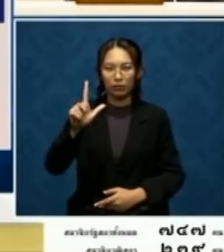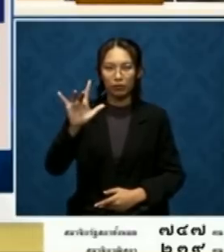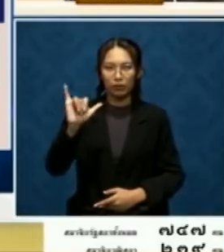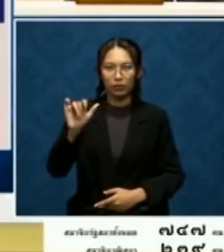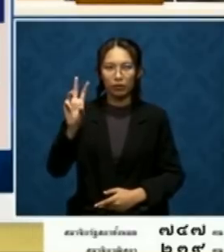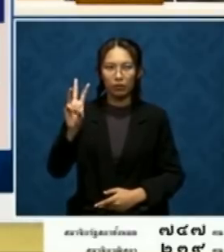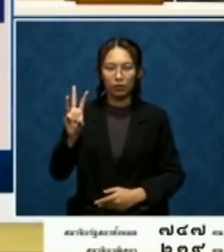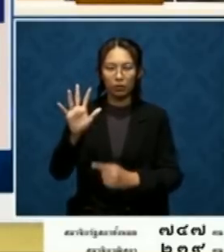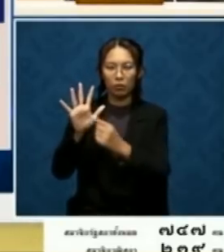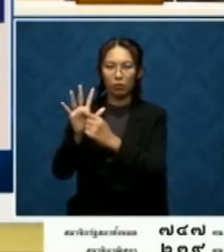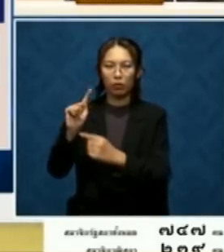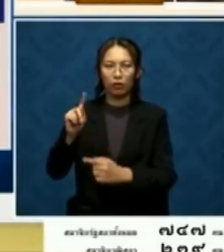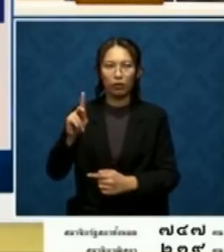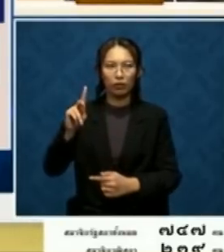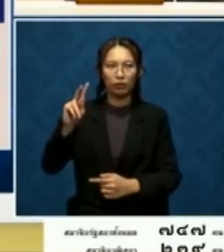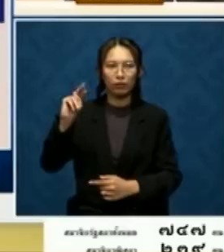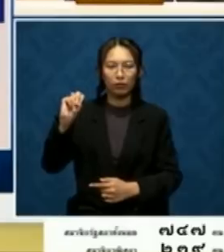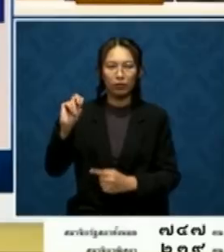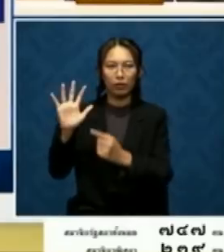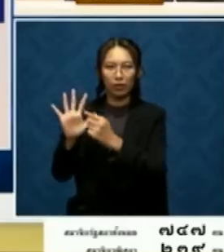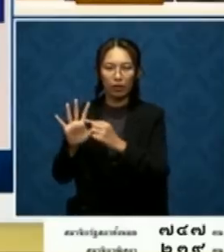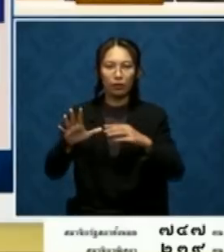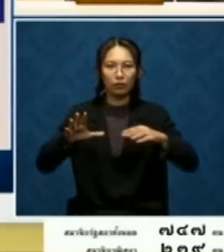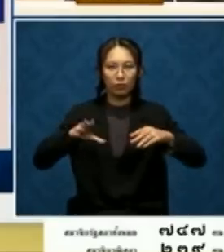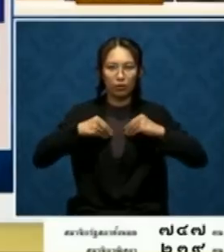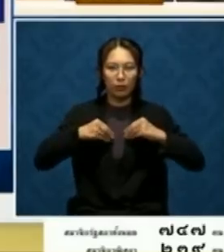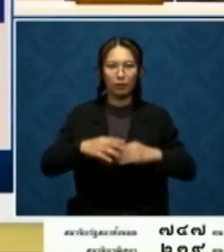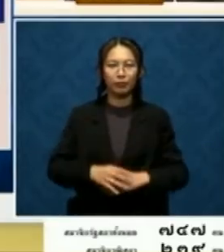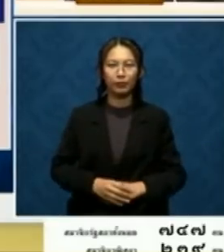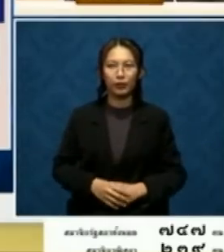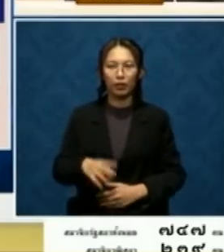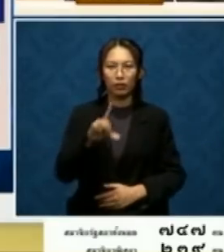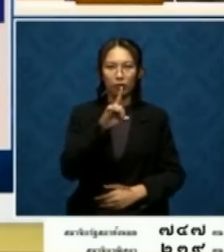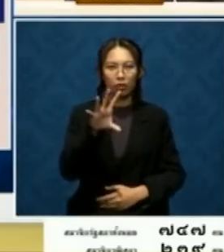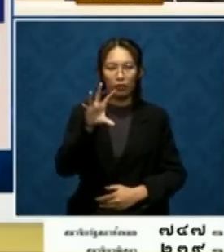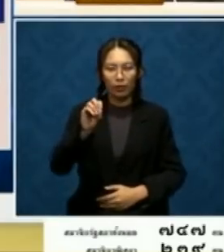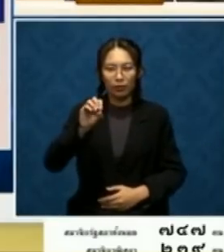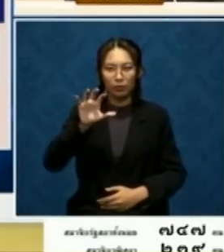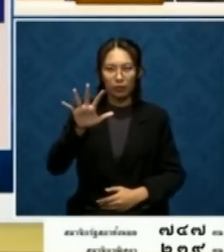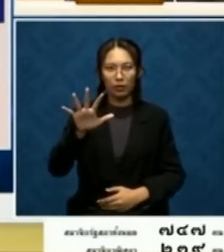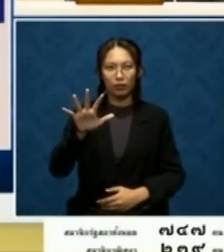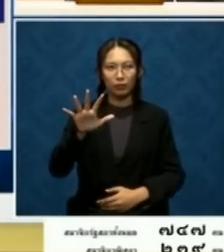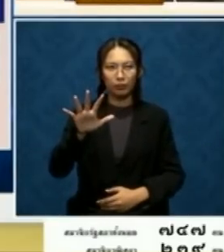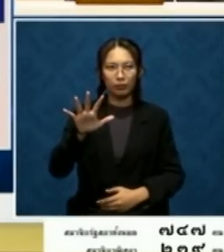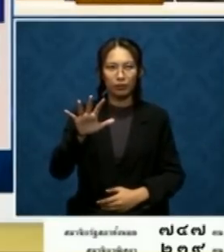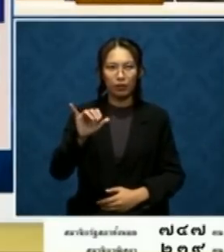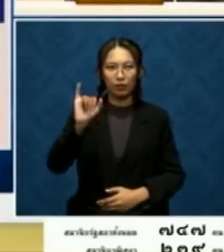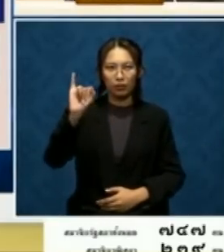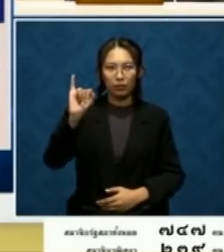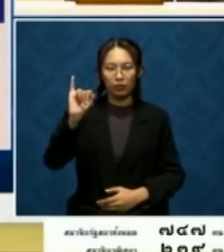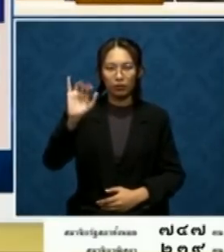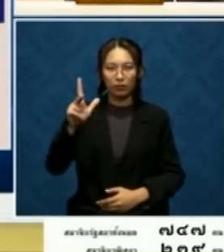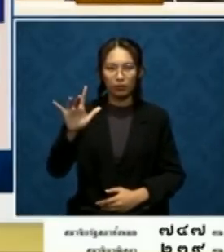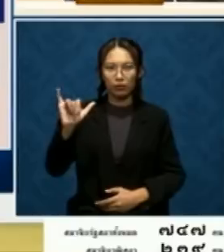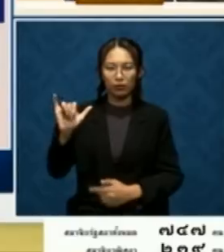ใส่เรื่องความมั่นคงเนี่ยเห็นชอบกันหมดเนี่ยก็แทบจะไม่ติด แปลว่าอะไรเขาตัดสินใจมาจากบ้านแล้วล่ะแต่ว่าก็มาอภิ